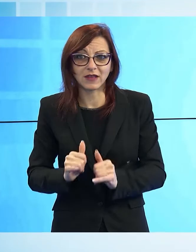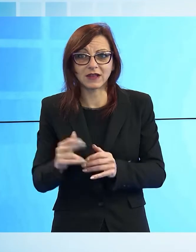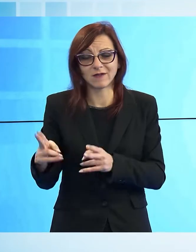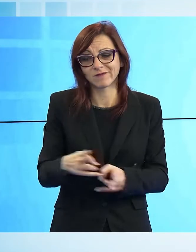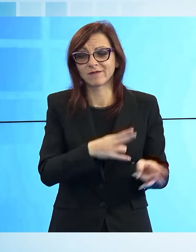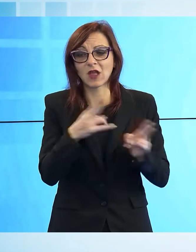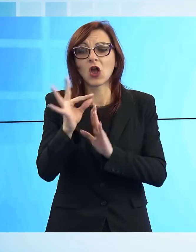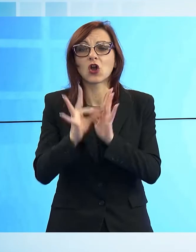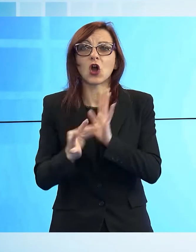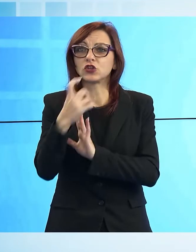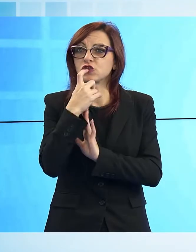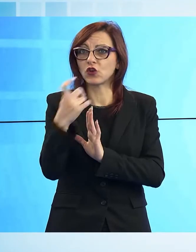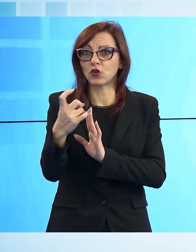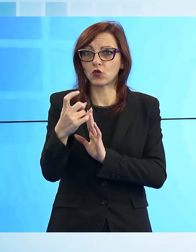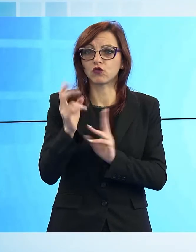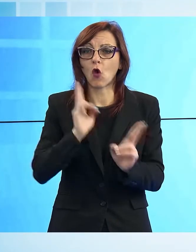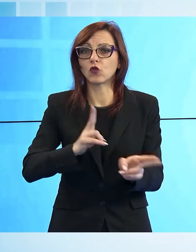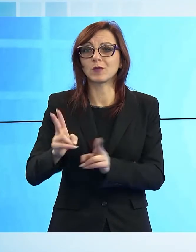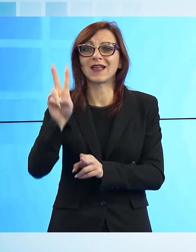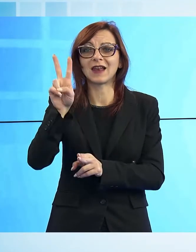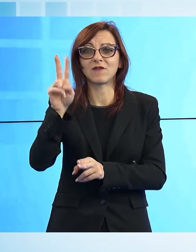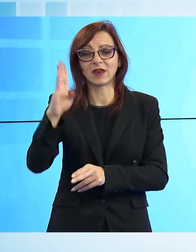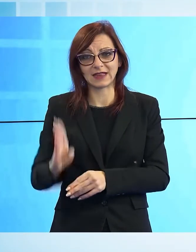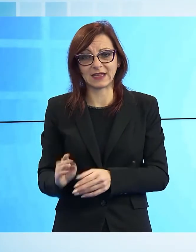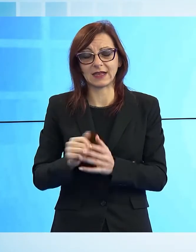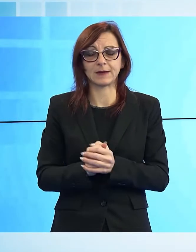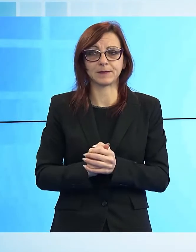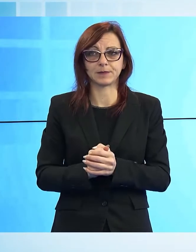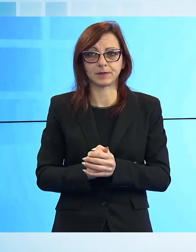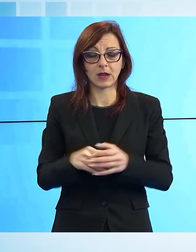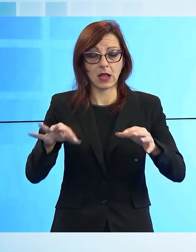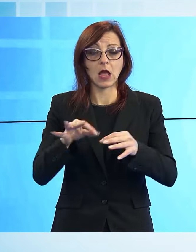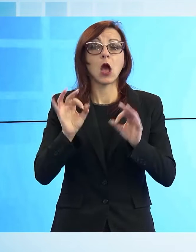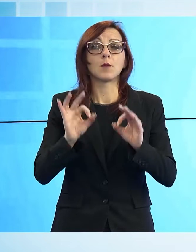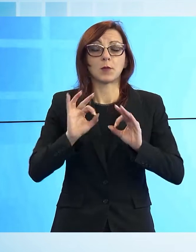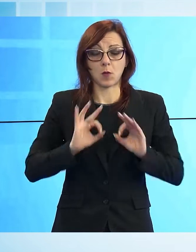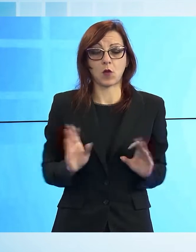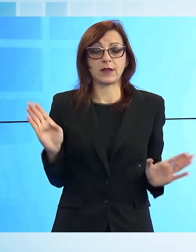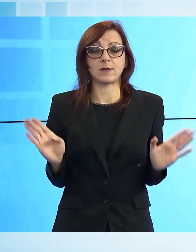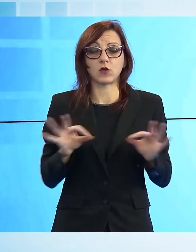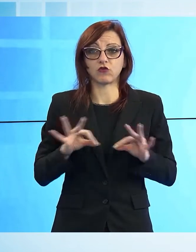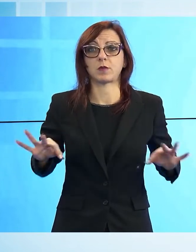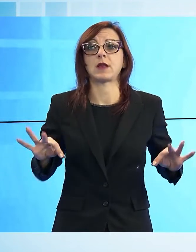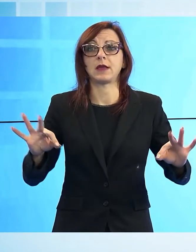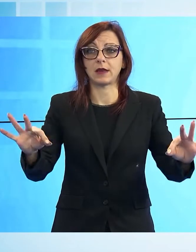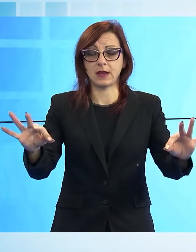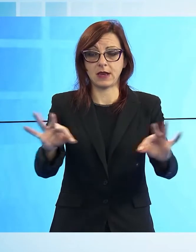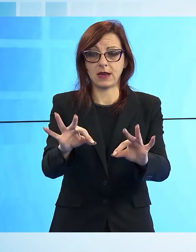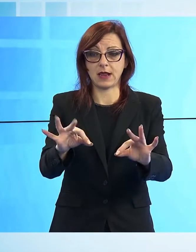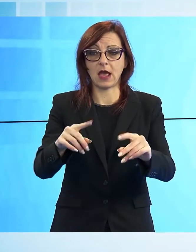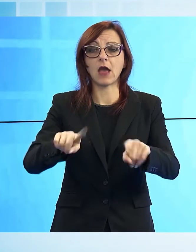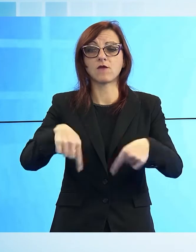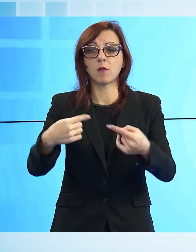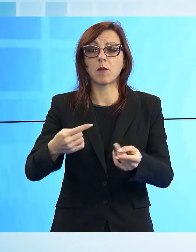trasportate in codice rosso all'ospedale Versilia. Per consentire rilievi da parte della Polizia Municipale di Viareggio e ripulire la